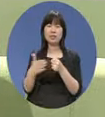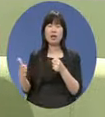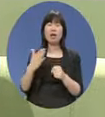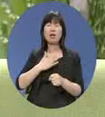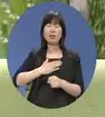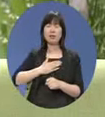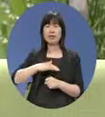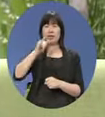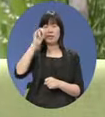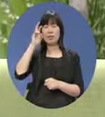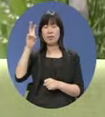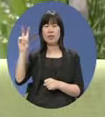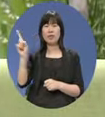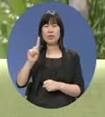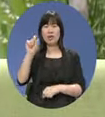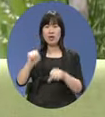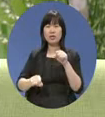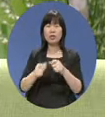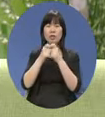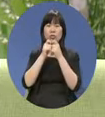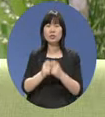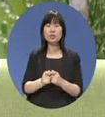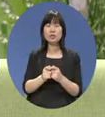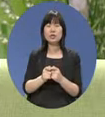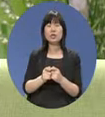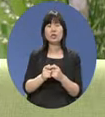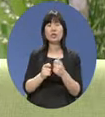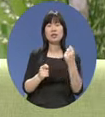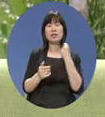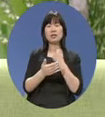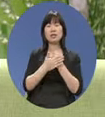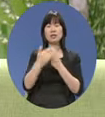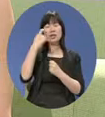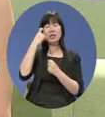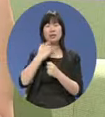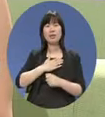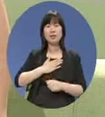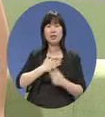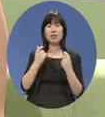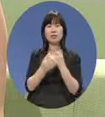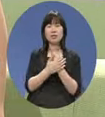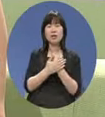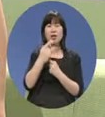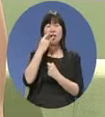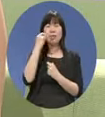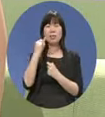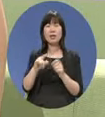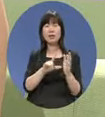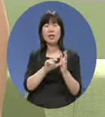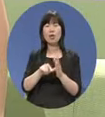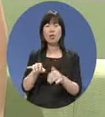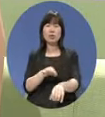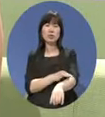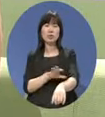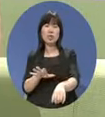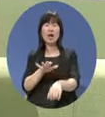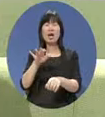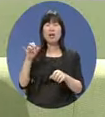감정이 있을 거 아니에요. 그러한 어떤 행동이나 구체적인 영향 때문에 내가 느낀 감정. 그래서 엄마는 때로는